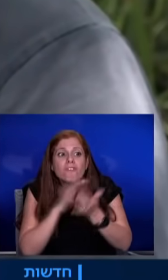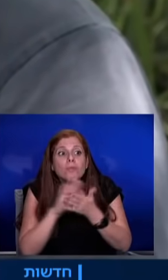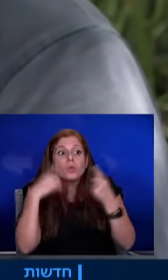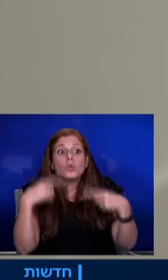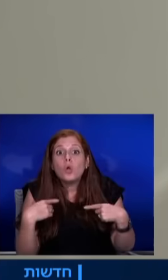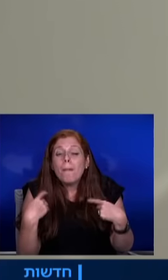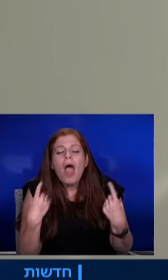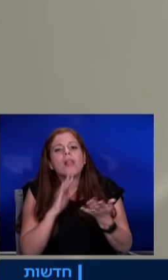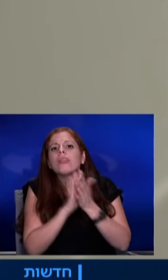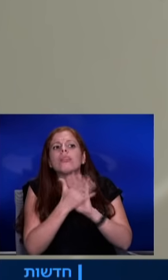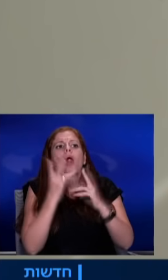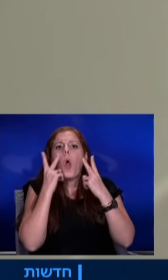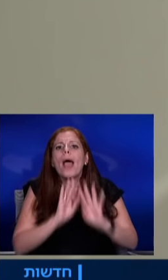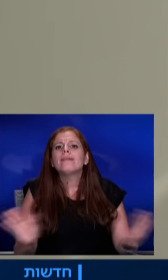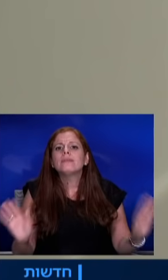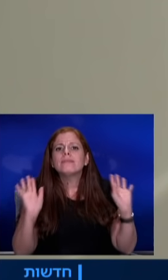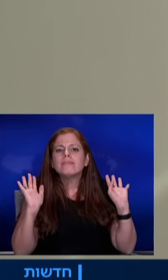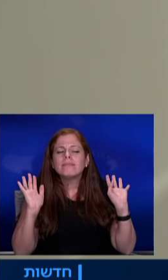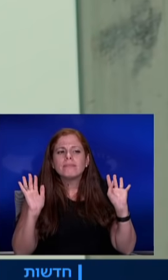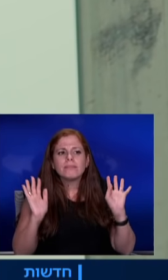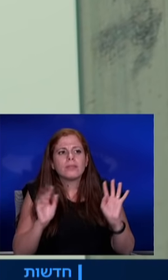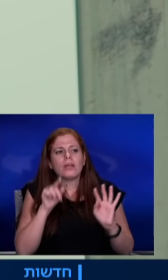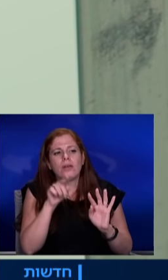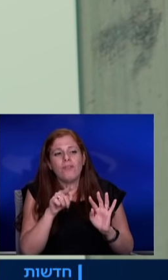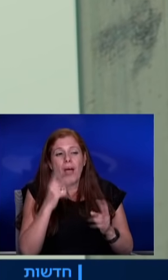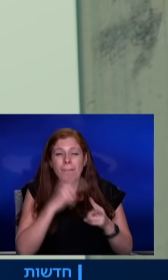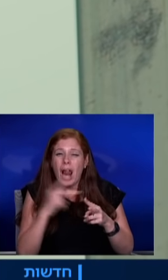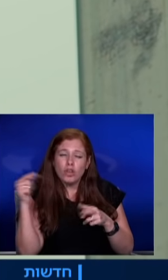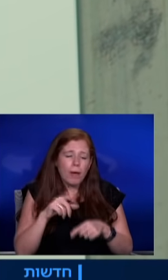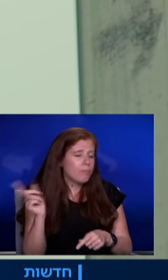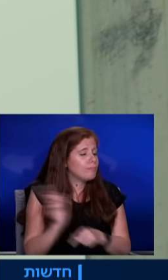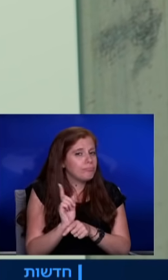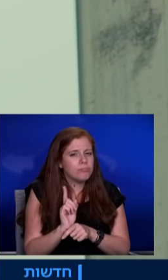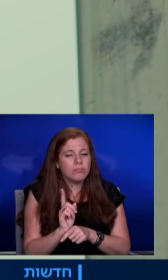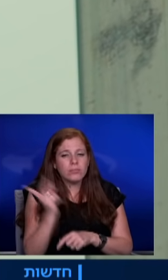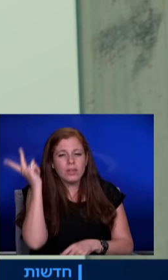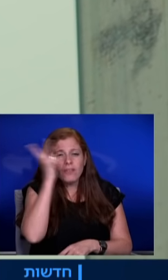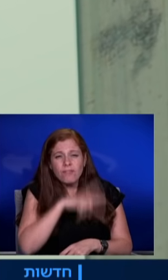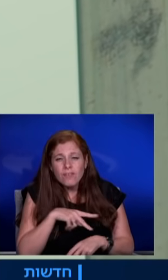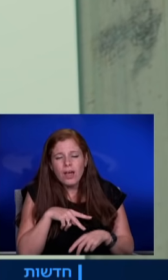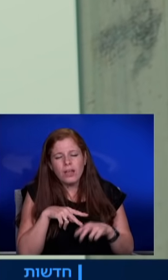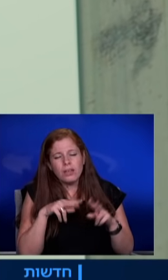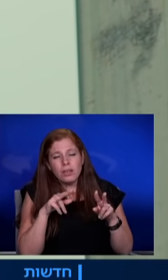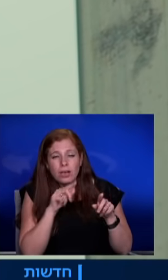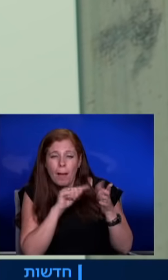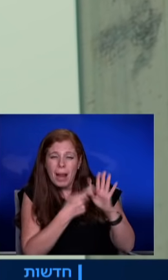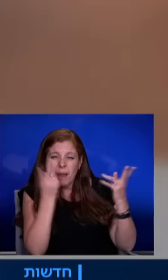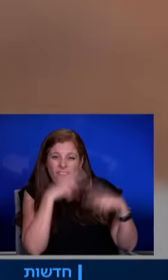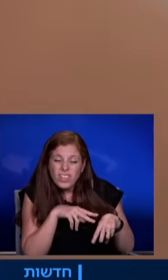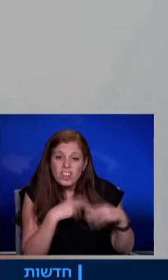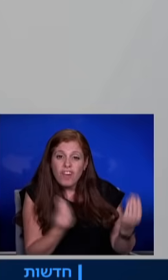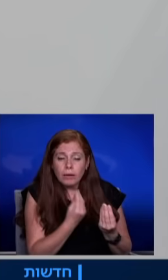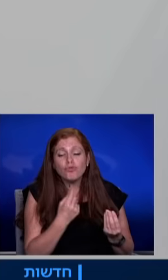הפסקתי לראות. והמחלה שבאה במפתיע לימדה אותם מושגים שאנחנו למדנו רק זמן מה מאוחר